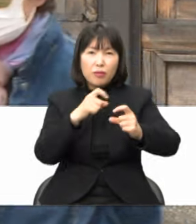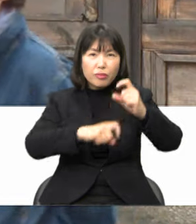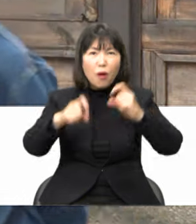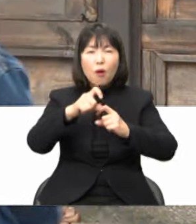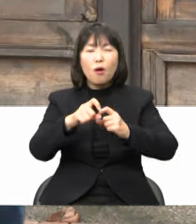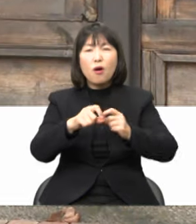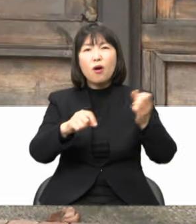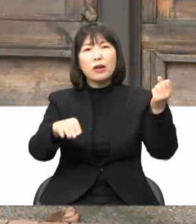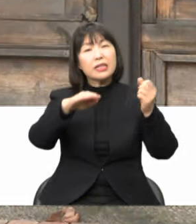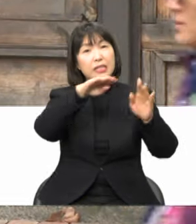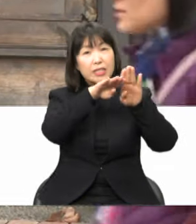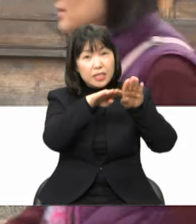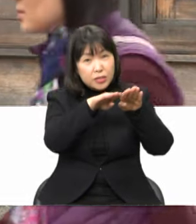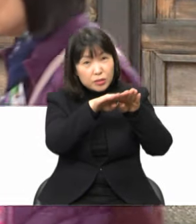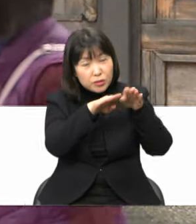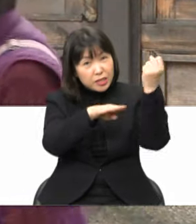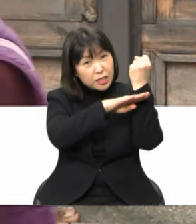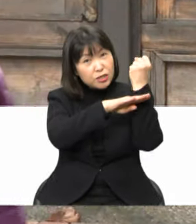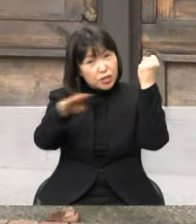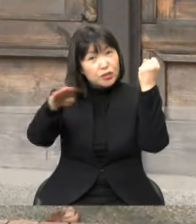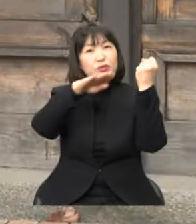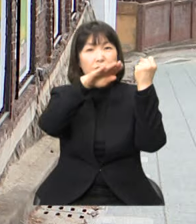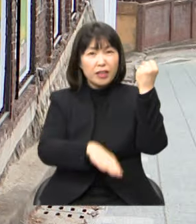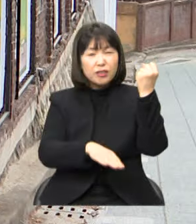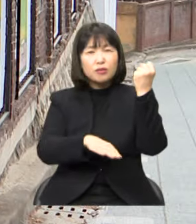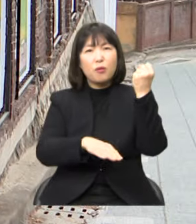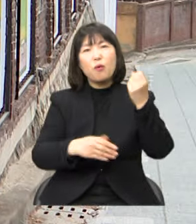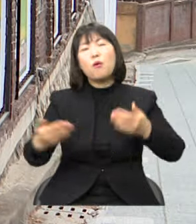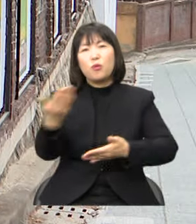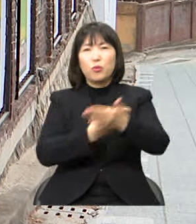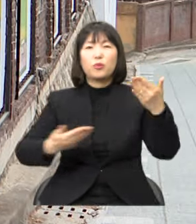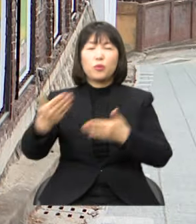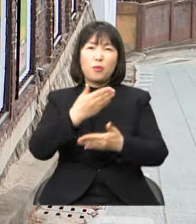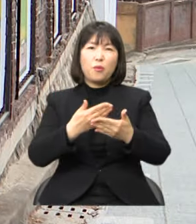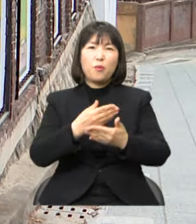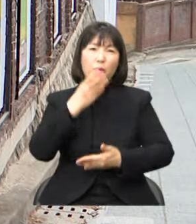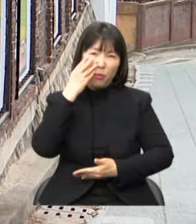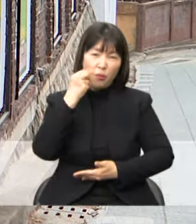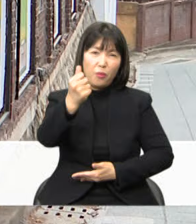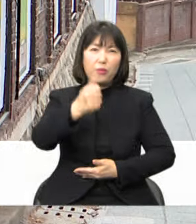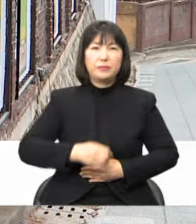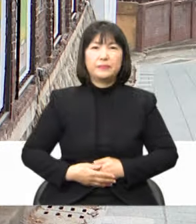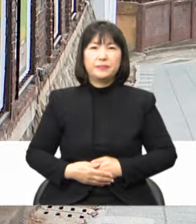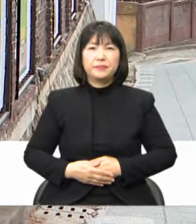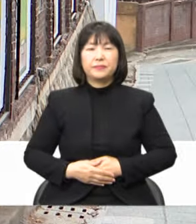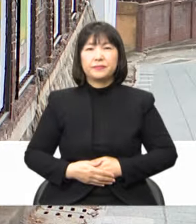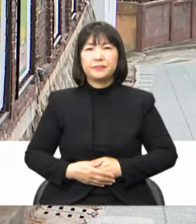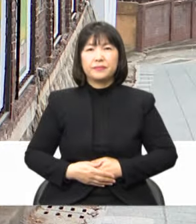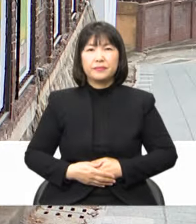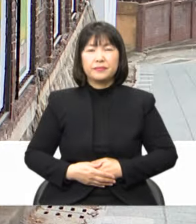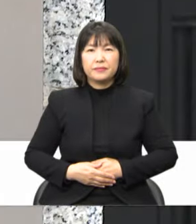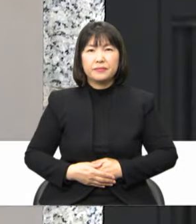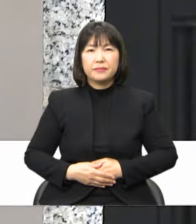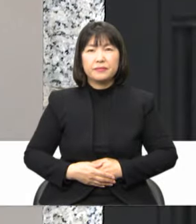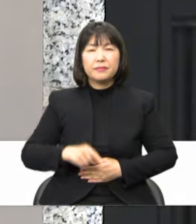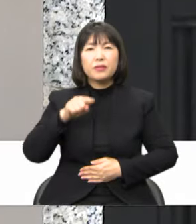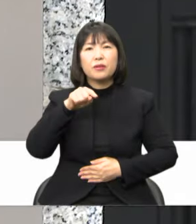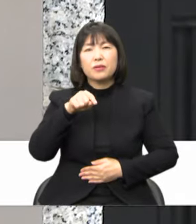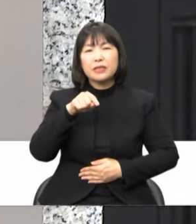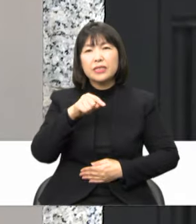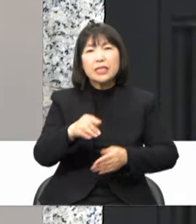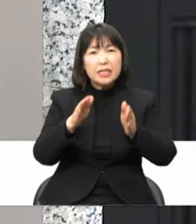밀착이 되는 그런 공간인 거 같아 신흥동 예시장 관사도 시민들의 사랑방 역을